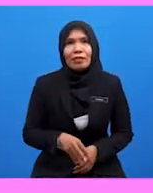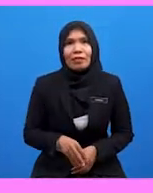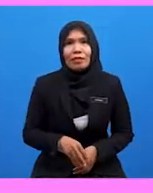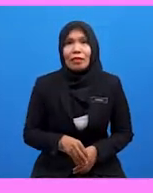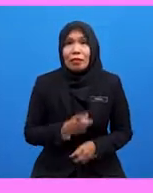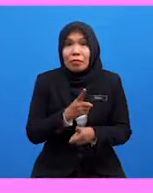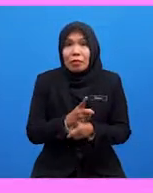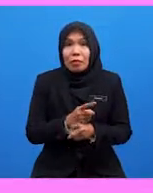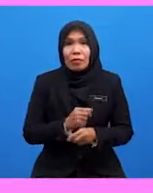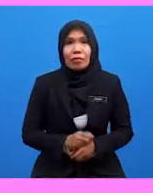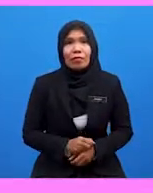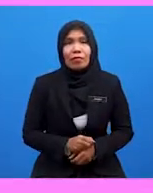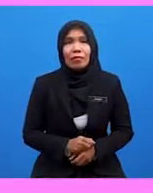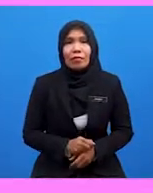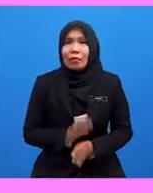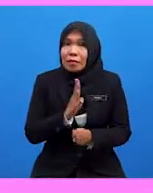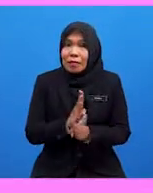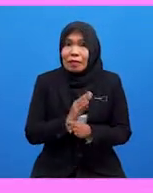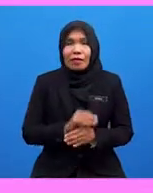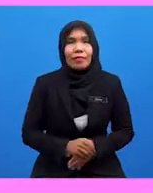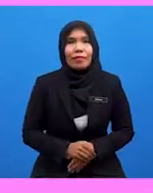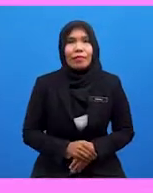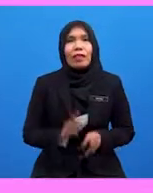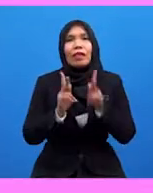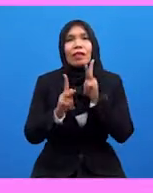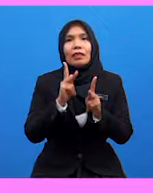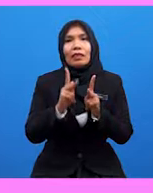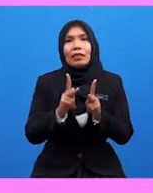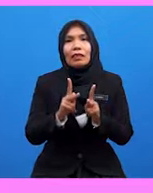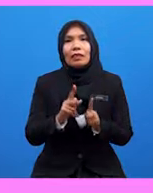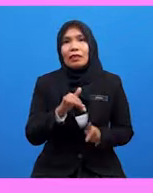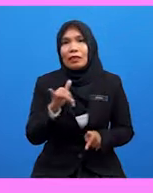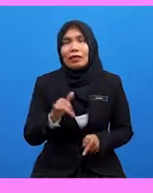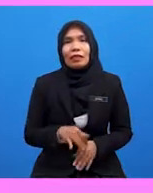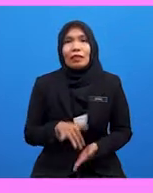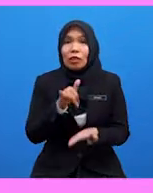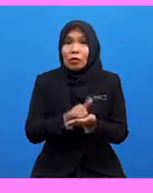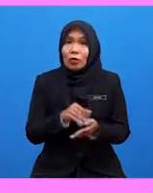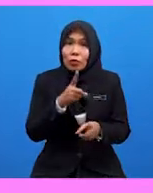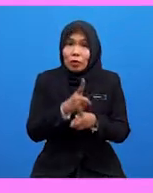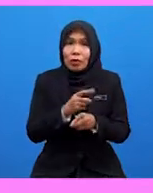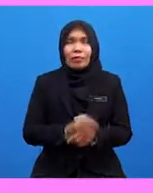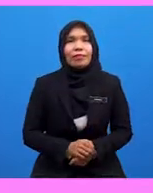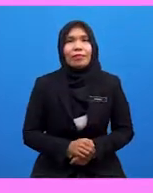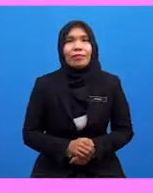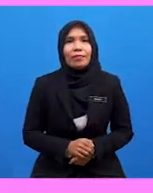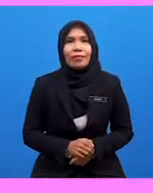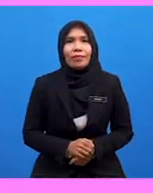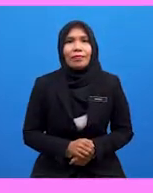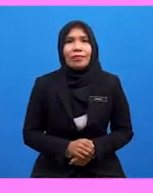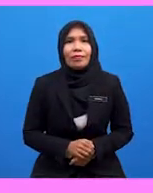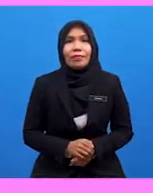betul. Contoh ayat, kata-katanya itu betul. Kata praklausa yang kelima ialah